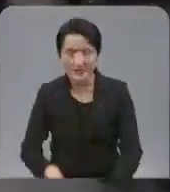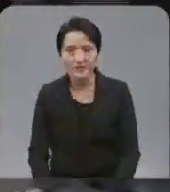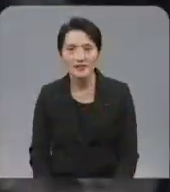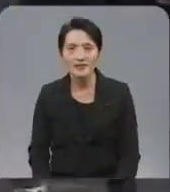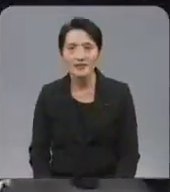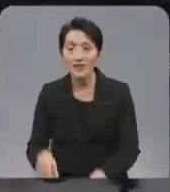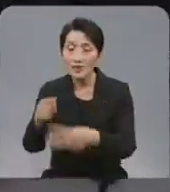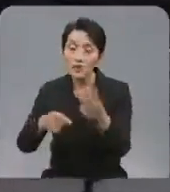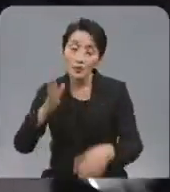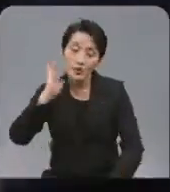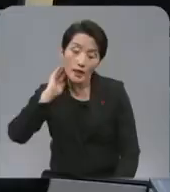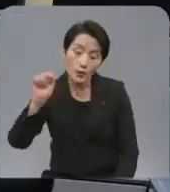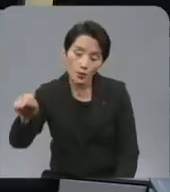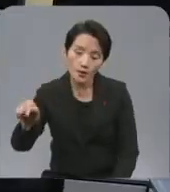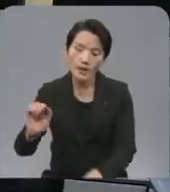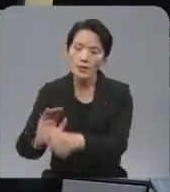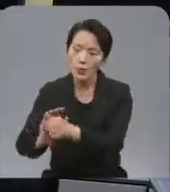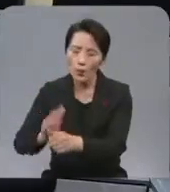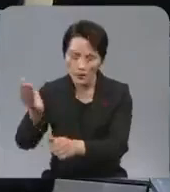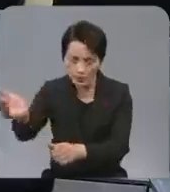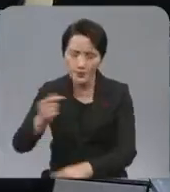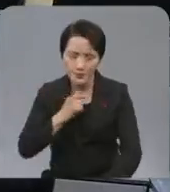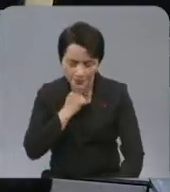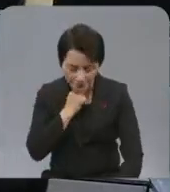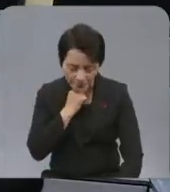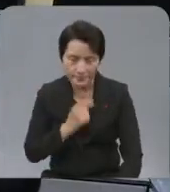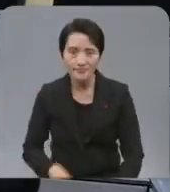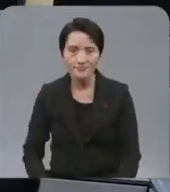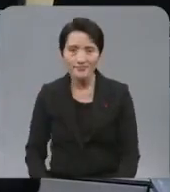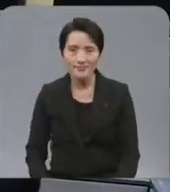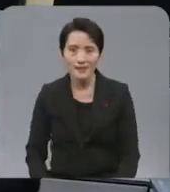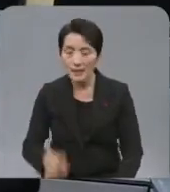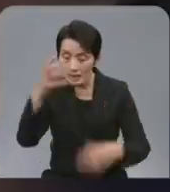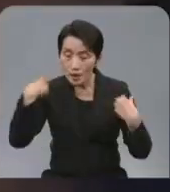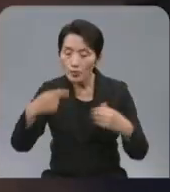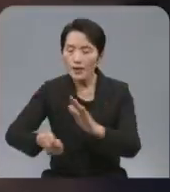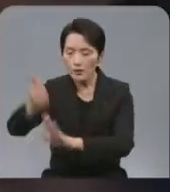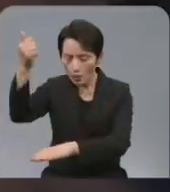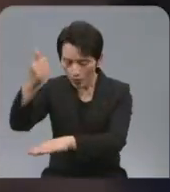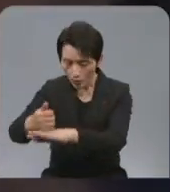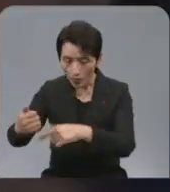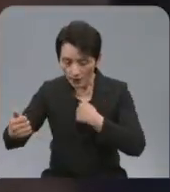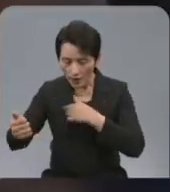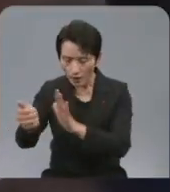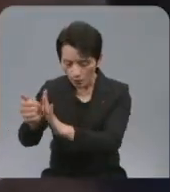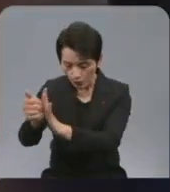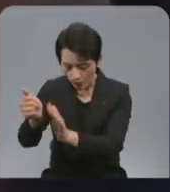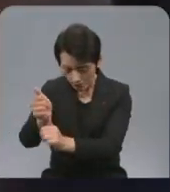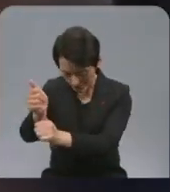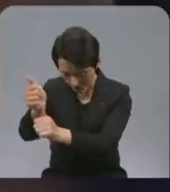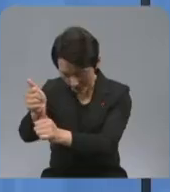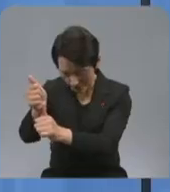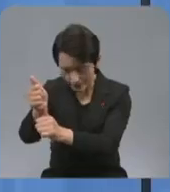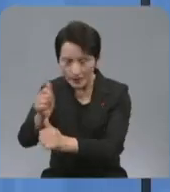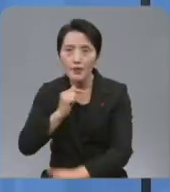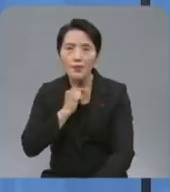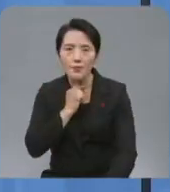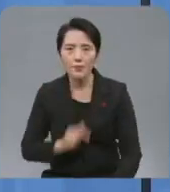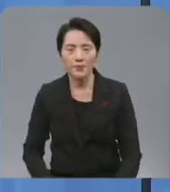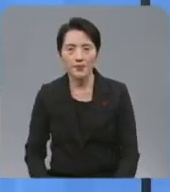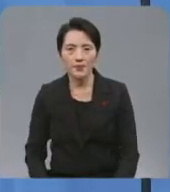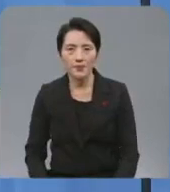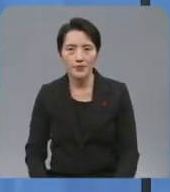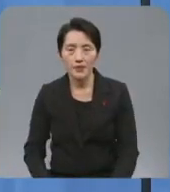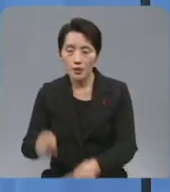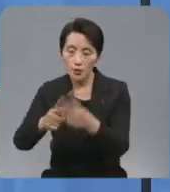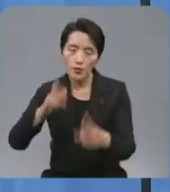партии сила народа на пресс-конференции состоявшейся 9 января в Национальном собрании чульсу